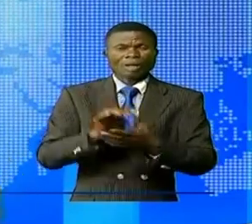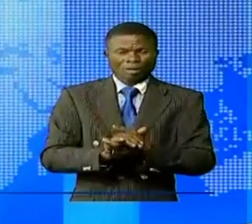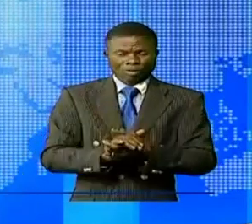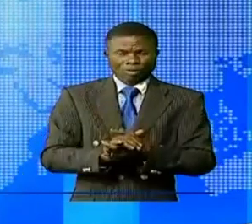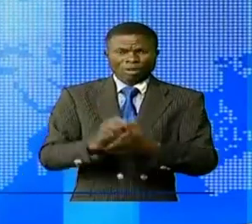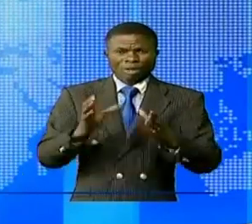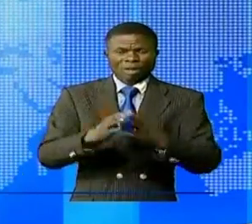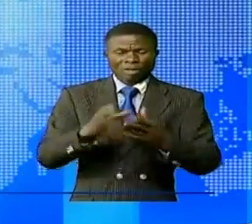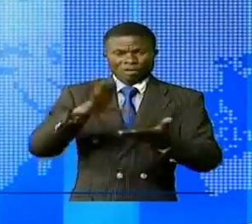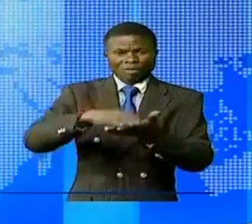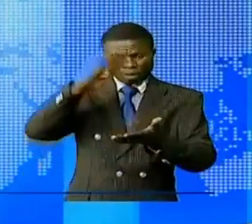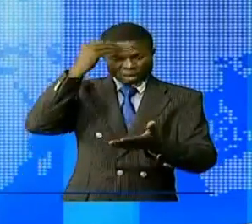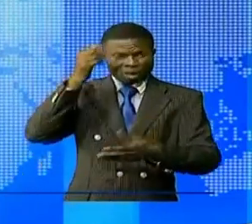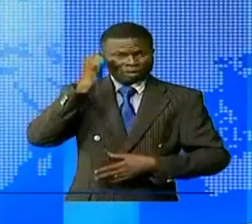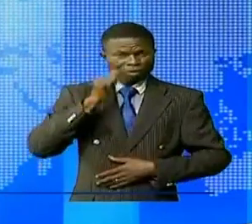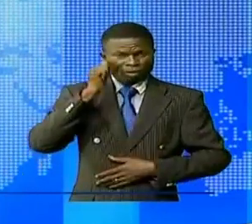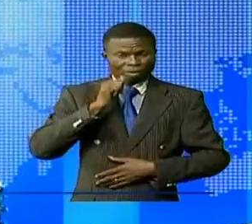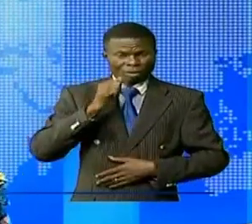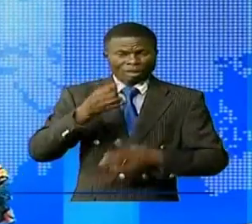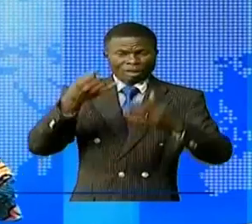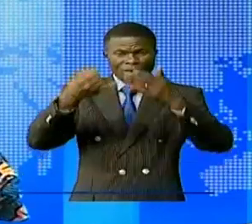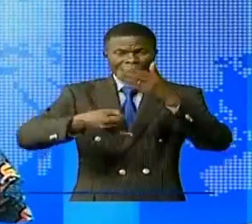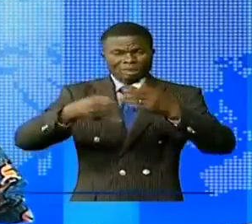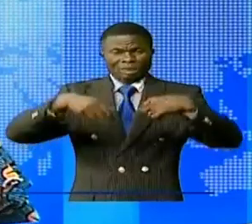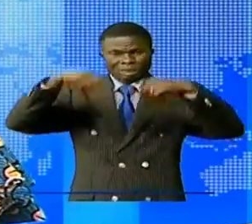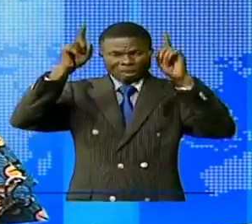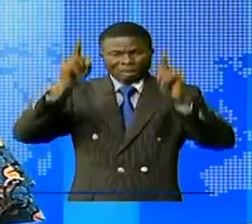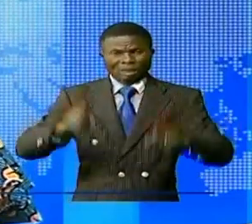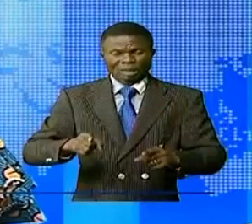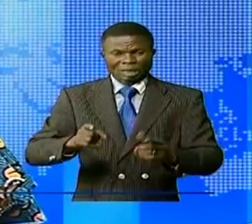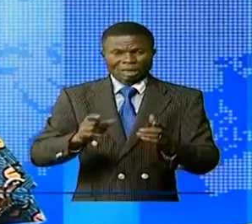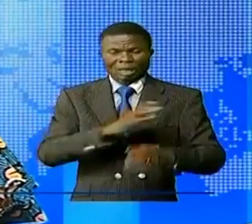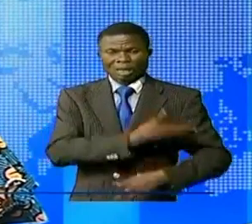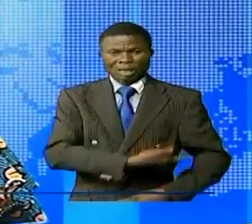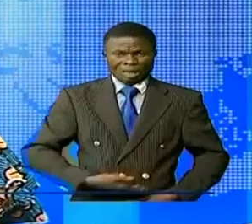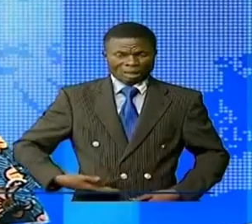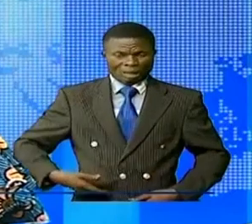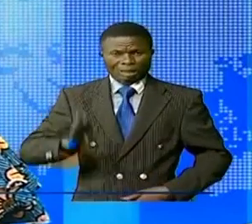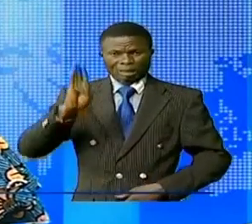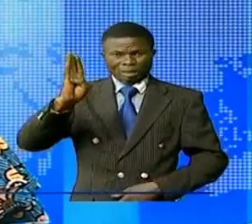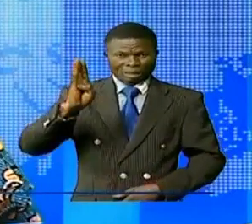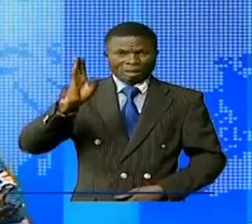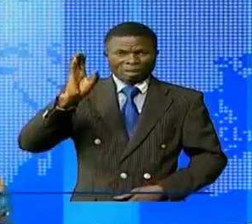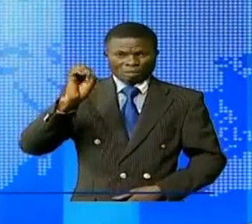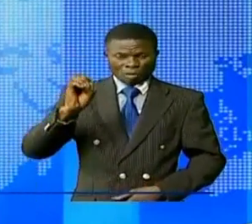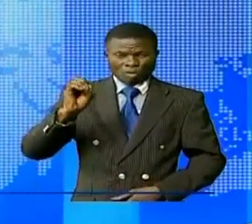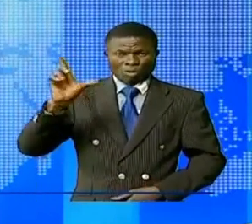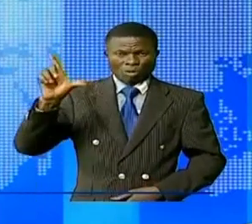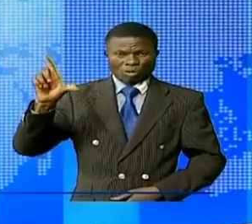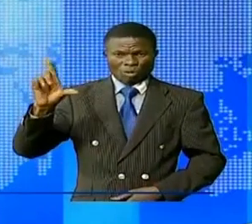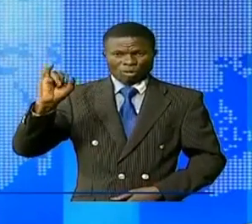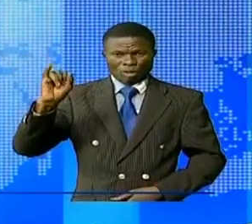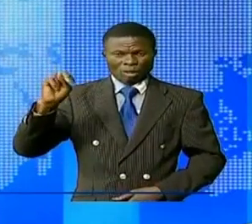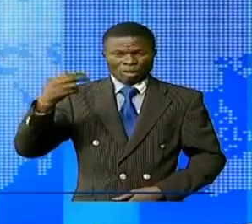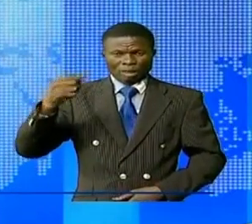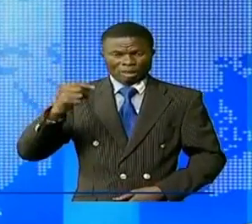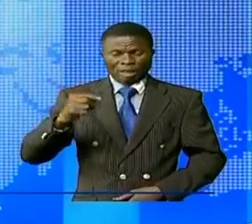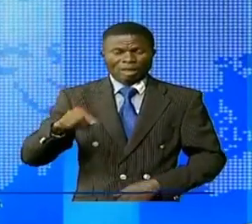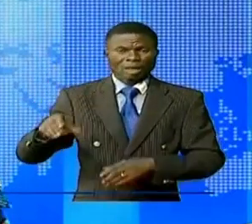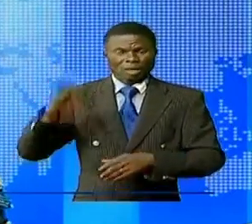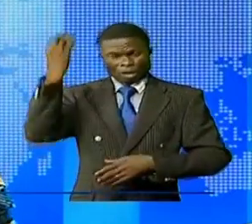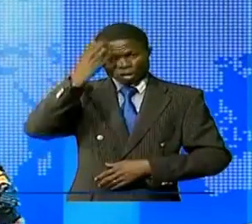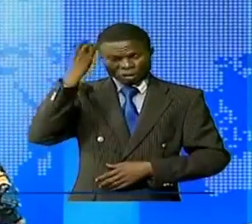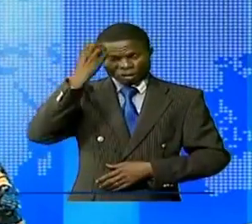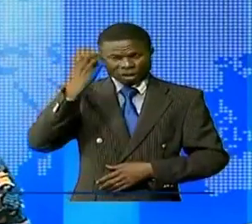avec les élèves filles dès la 6e année du lycée Bolingani, cérémonie organisée par le général-major Monique